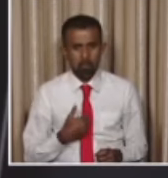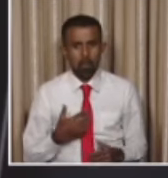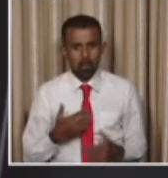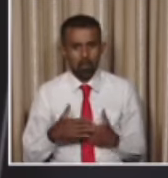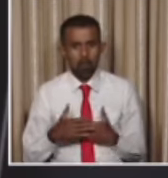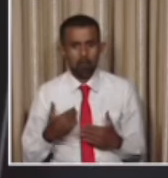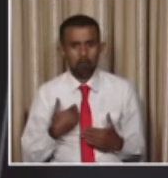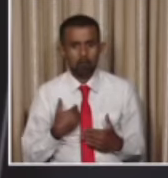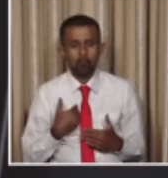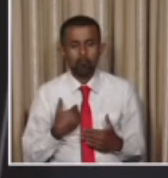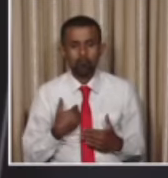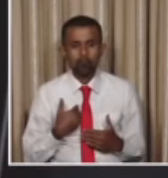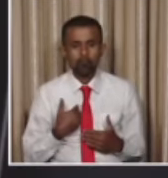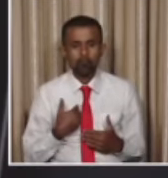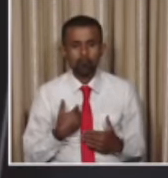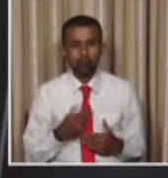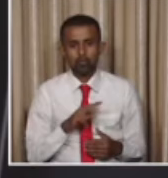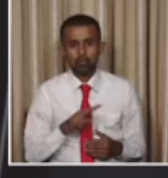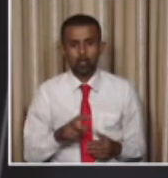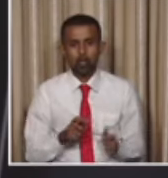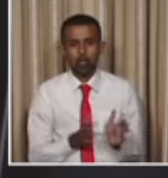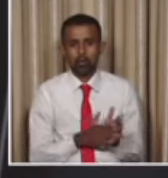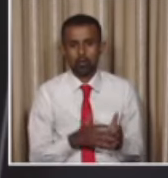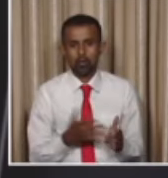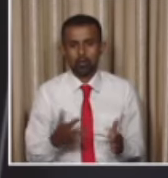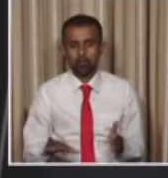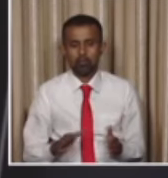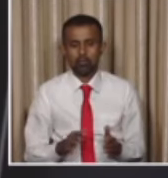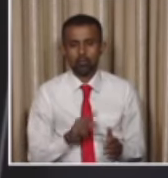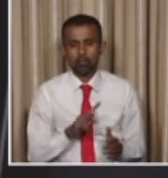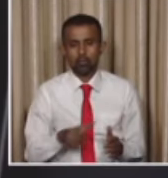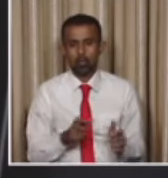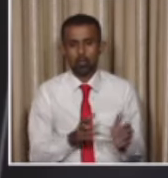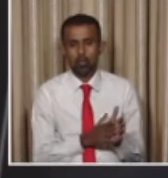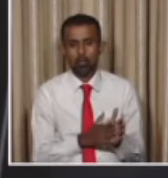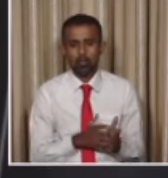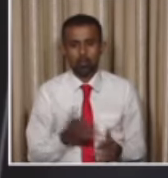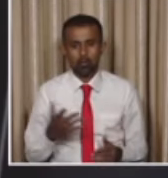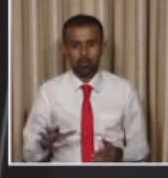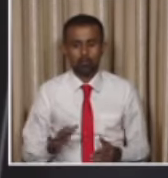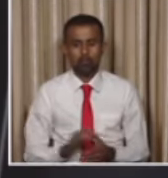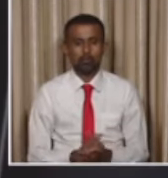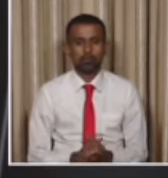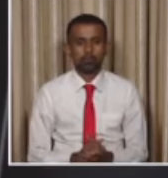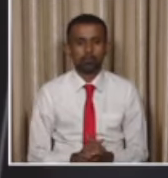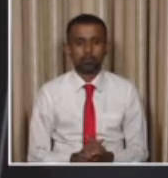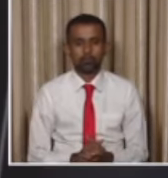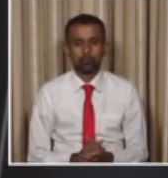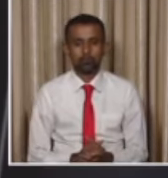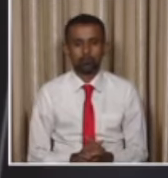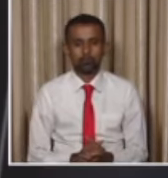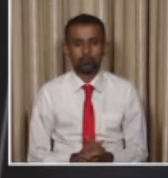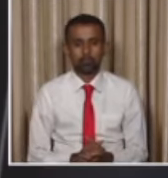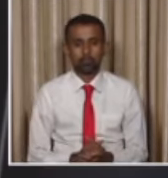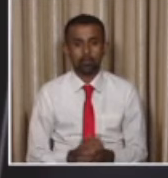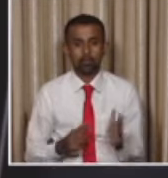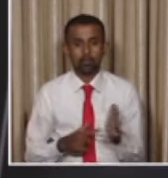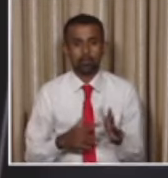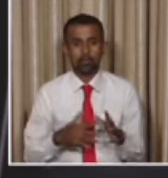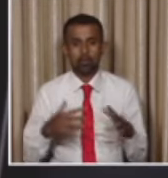සමාජිකේ සබ් කමිටියක් දැම්මා. සබ් කමිටිය හිටියේ මේ නීතිය